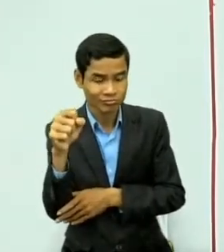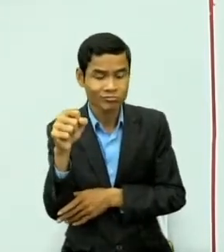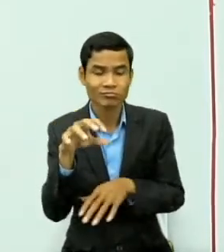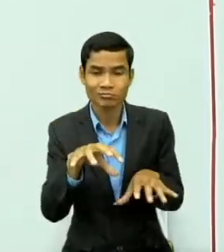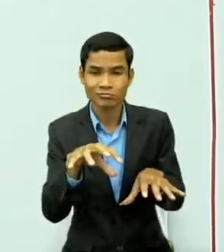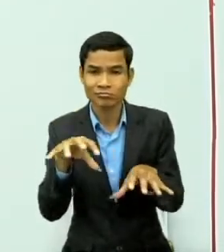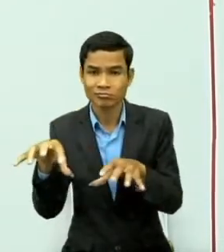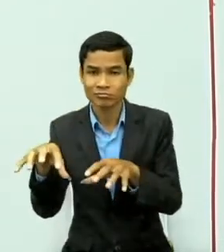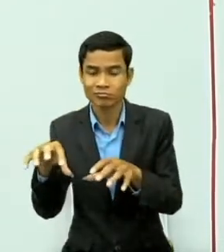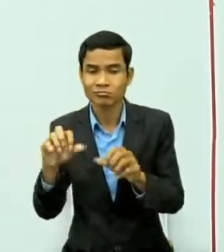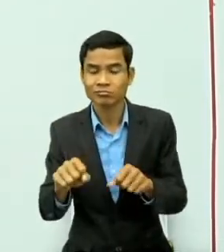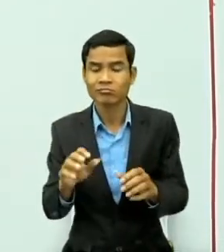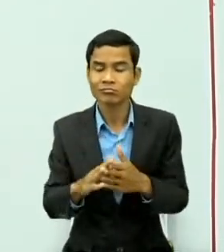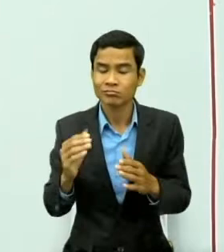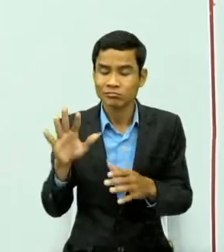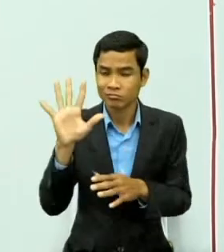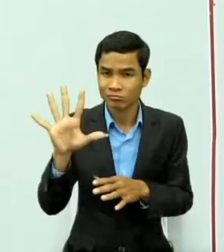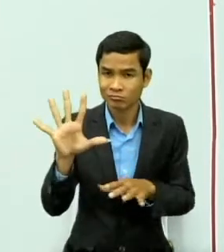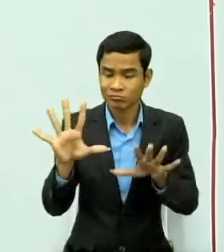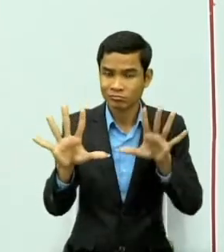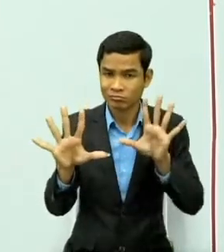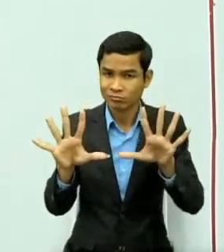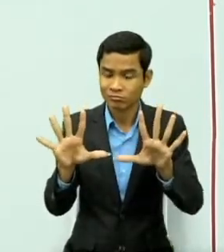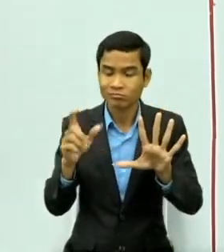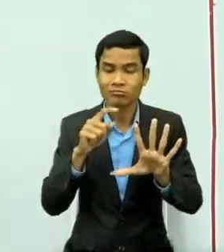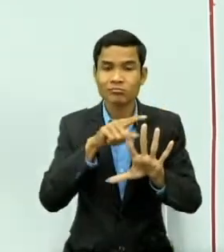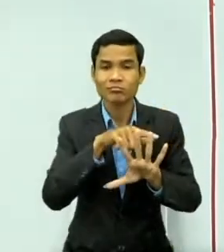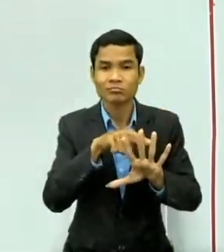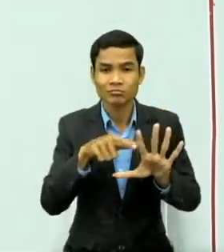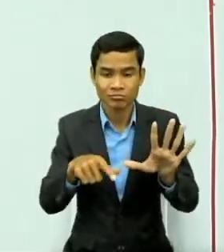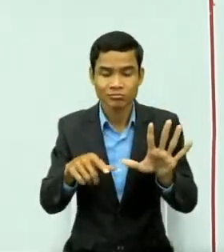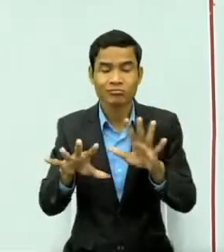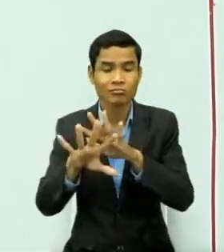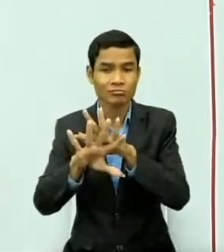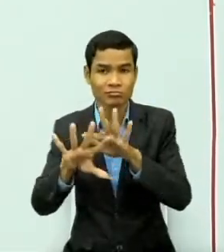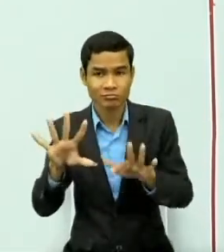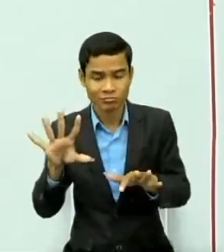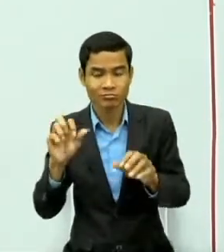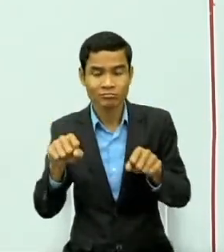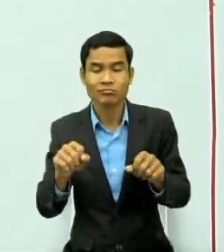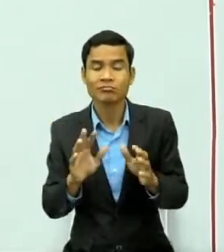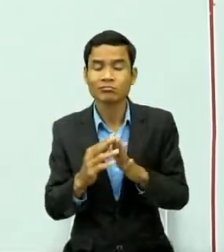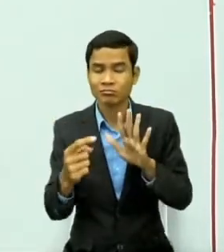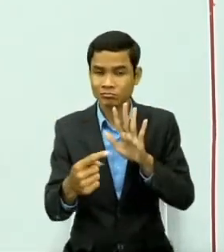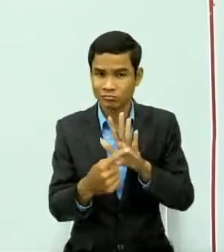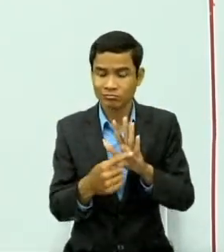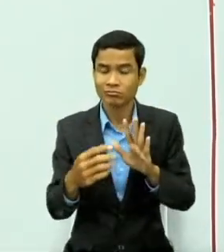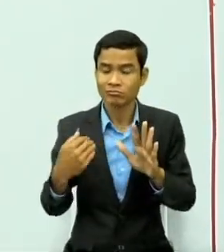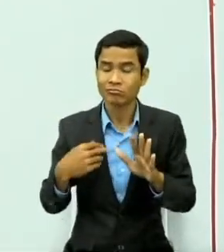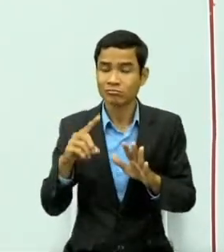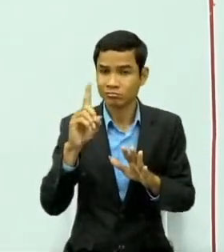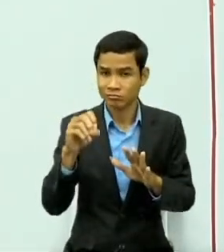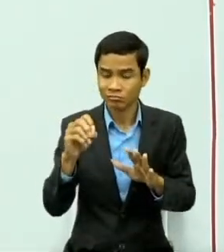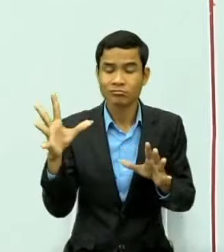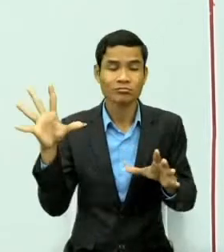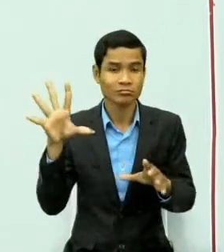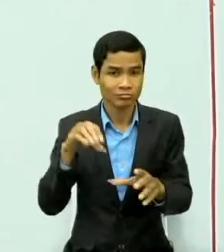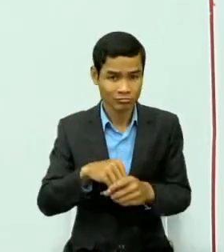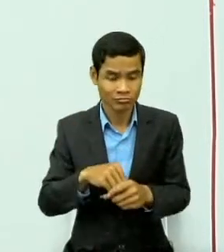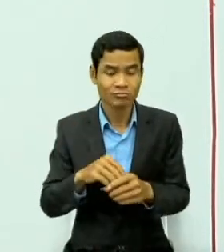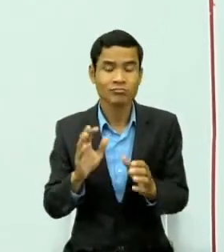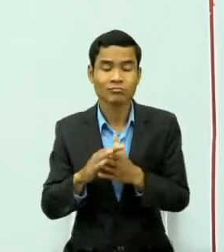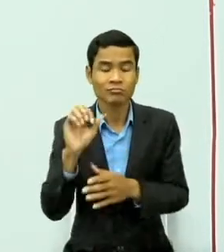បស់កូនទាំងសងខាងគឺ10ណាអញ្ចឹងស្រឺរបស់យើងគឺមាន10ចលនាចាឥ